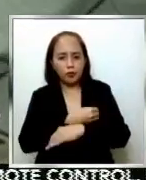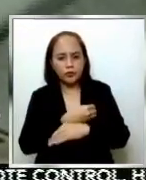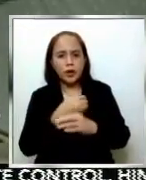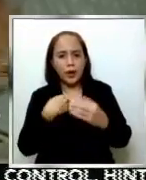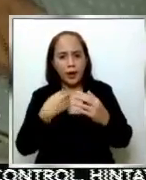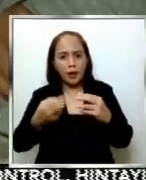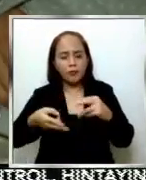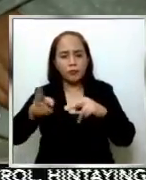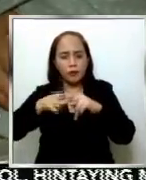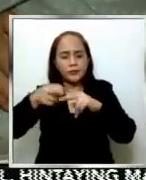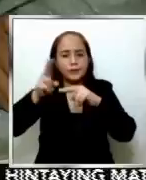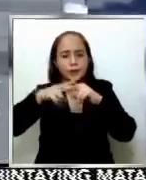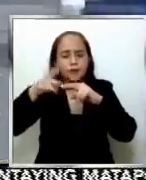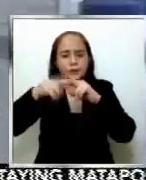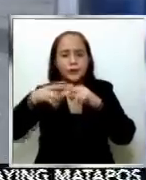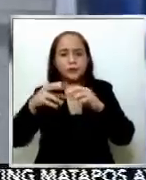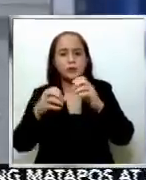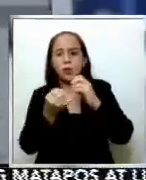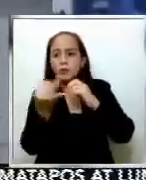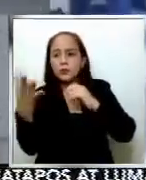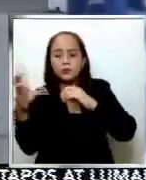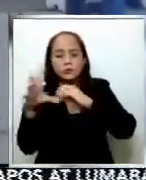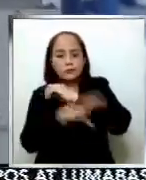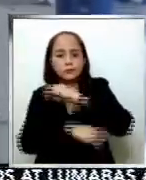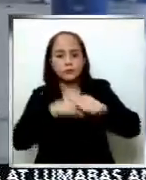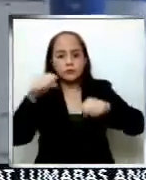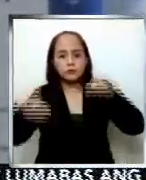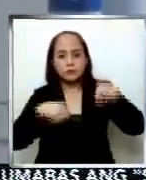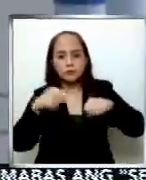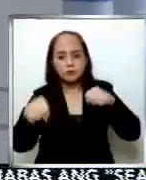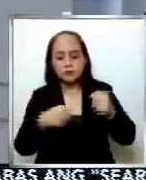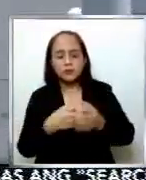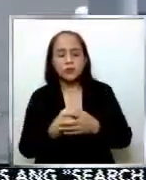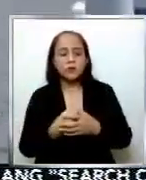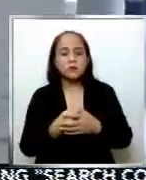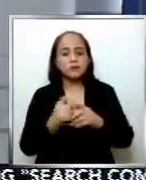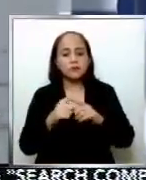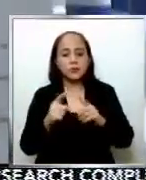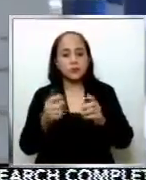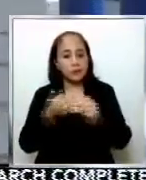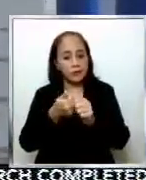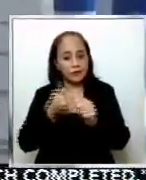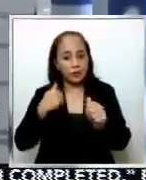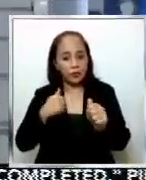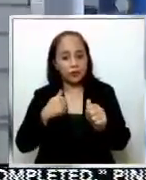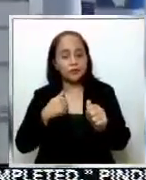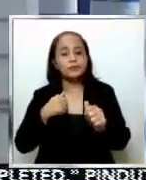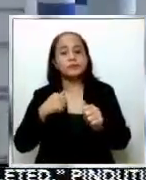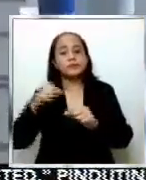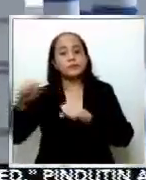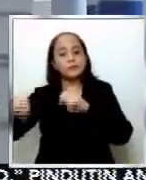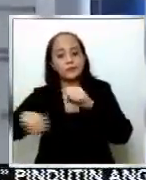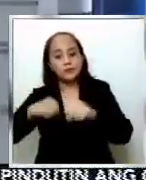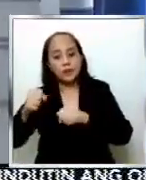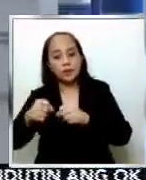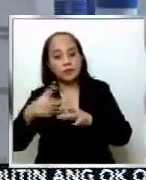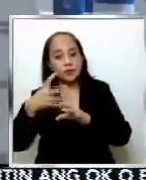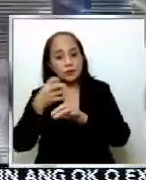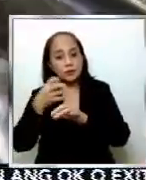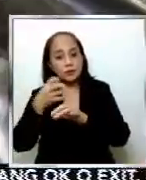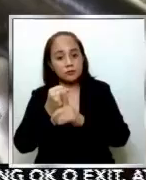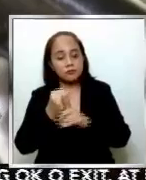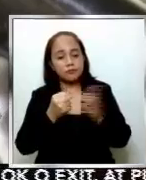ninanakaw na bisikleta sa lungsod. Gayunpaman, para makaiwas ng mga siklista na maging biktima ng mga masasamang